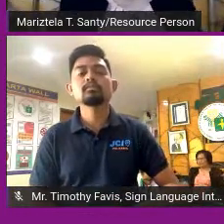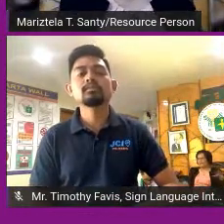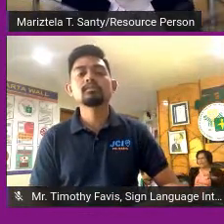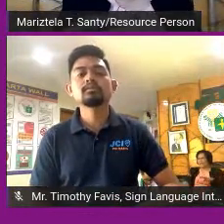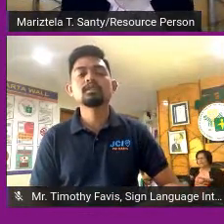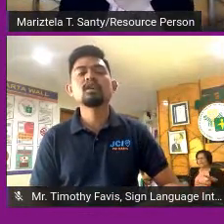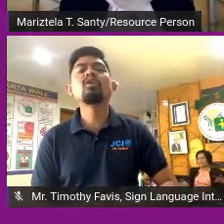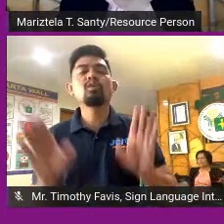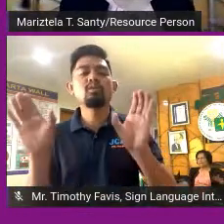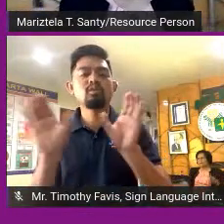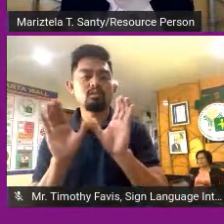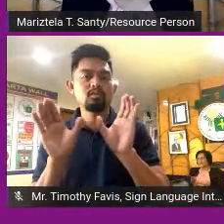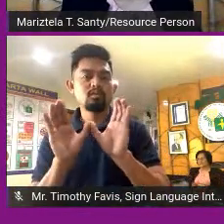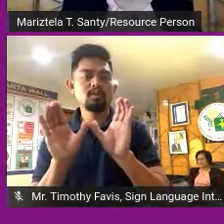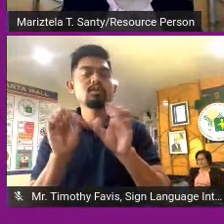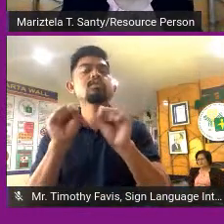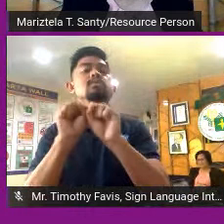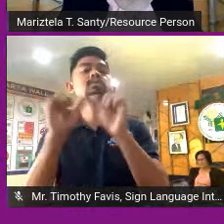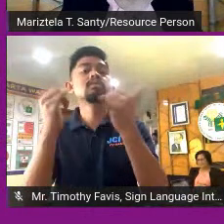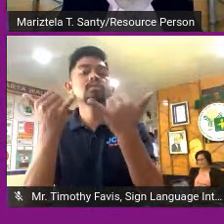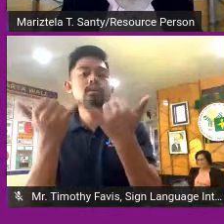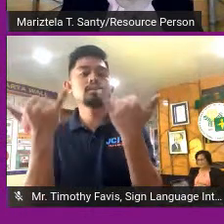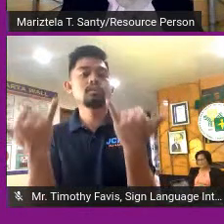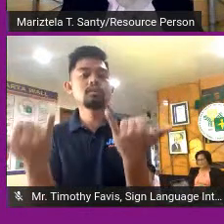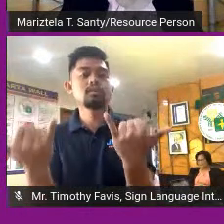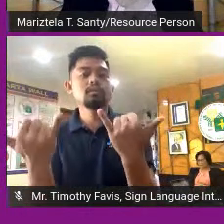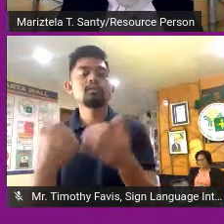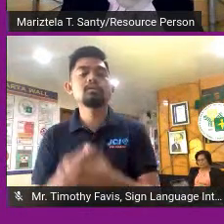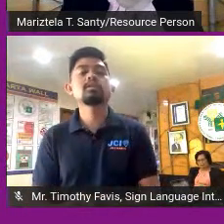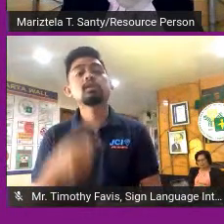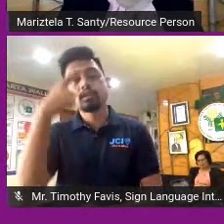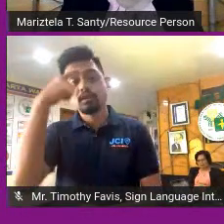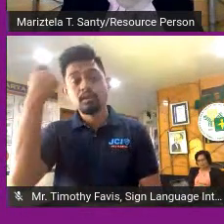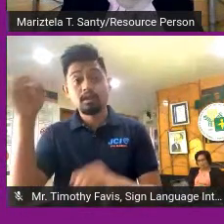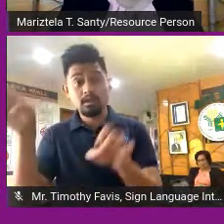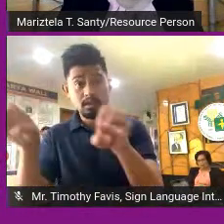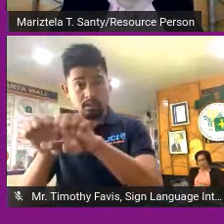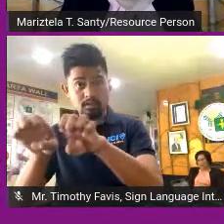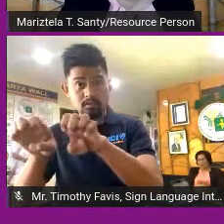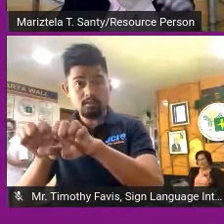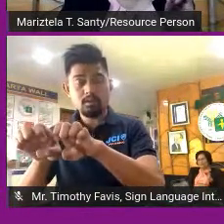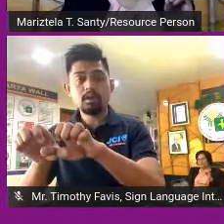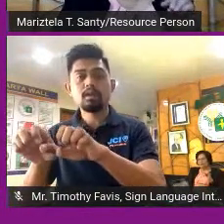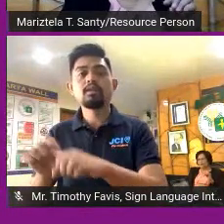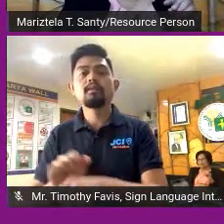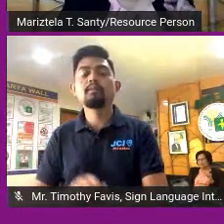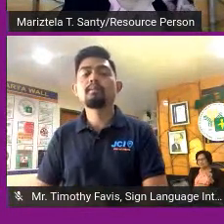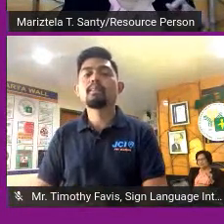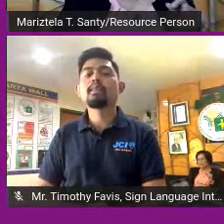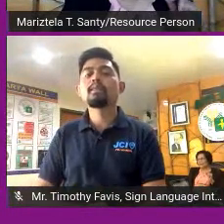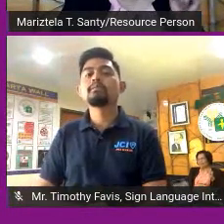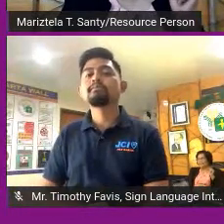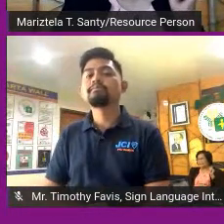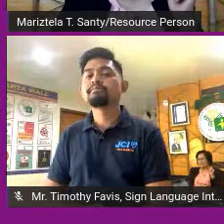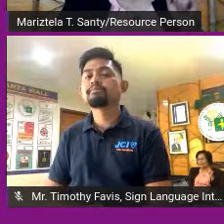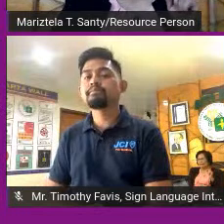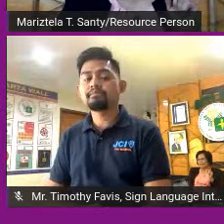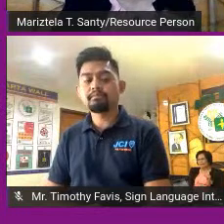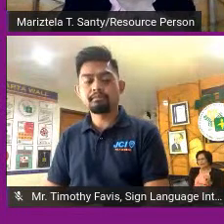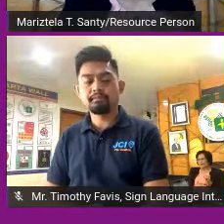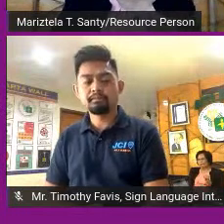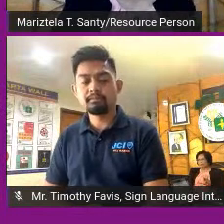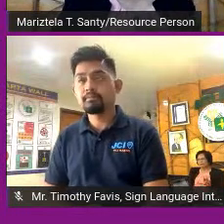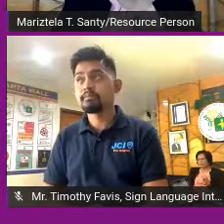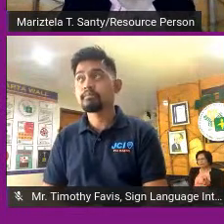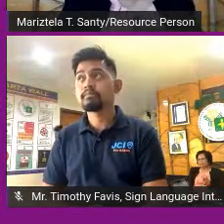parang usual na ang ating society. So, at the first, ano talaga,